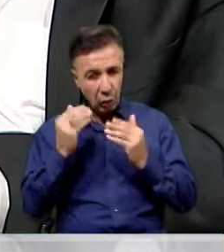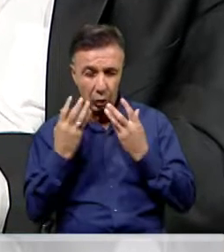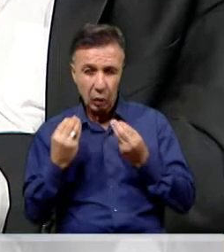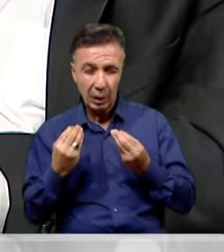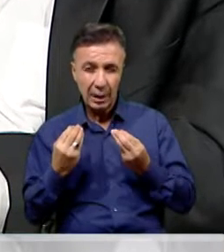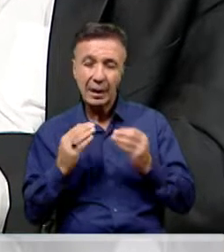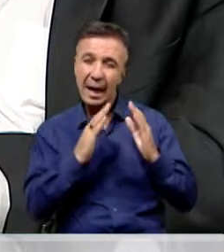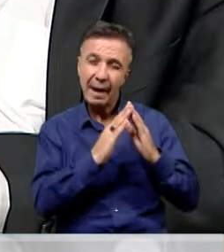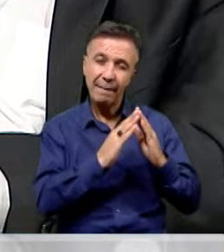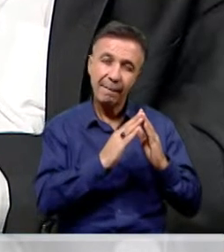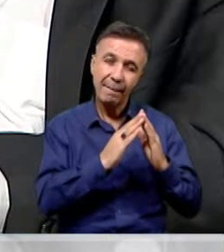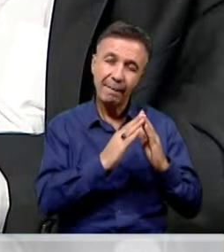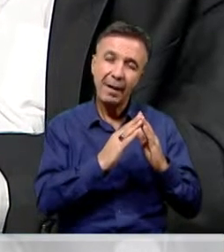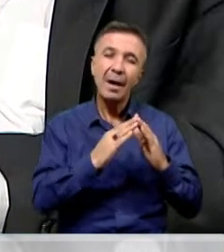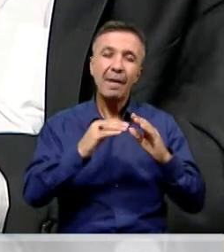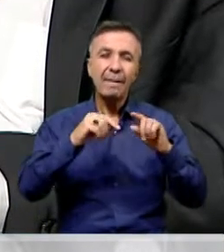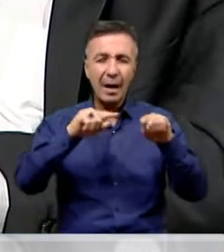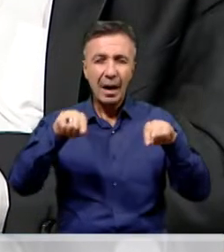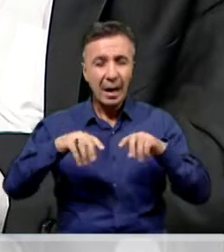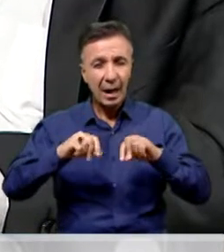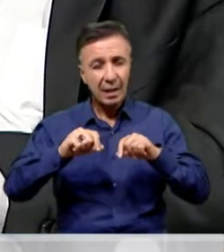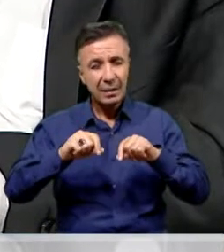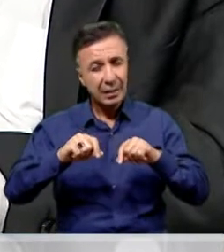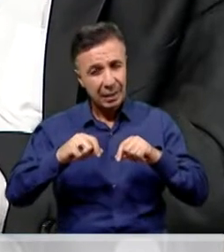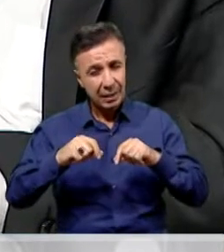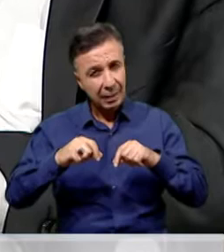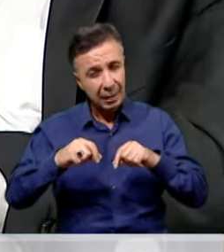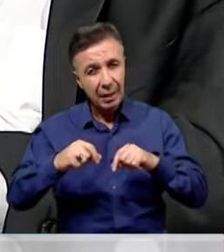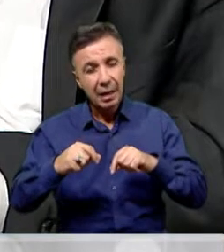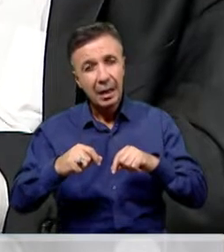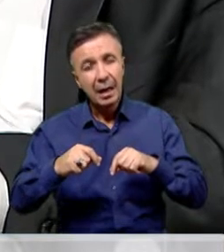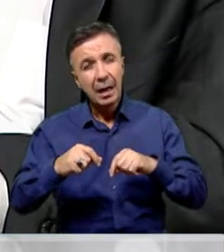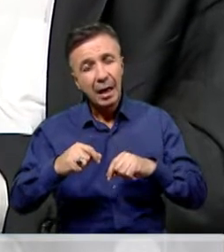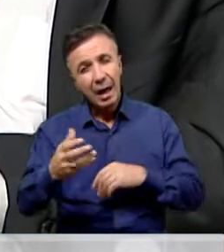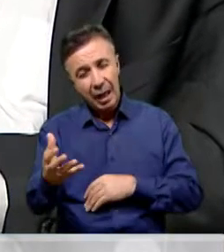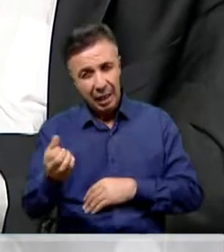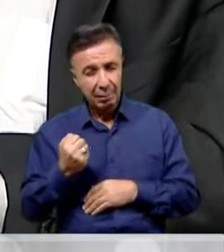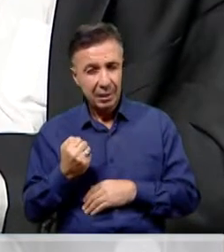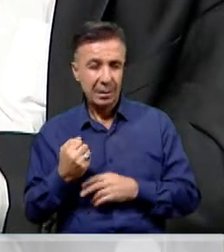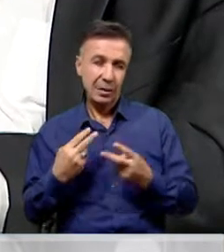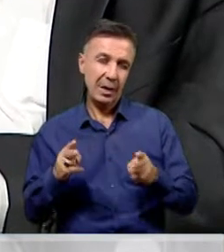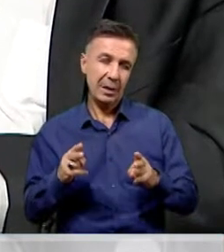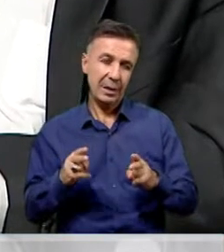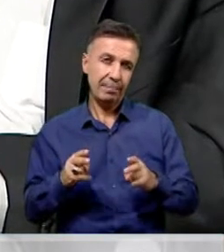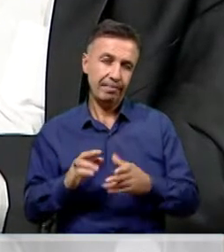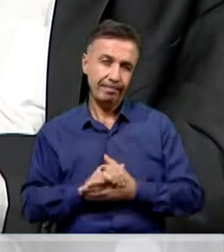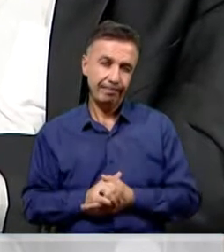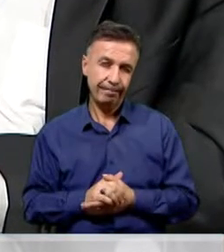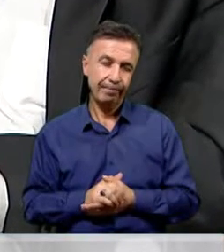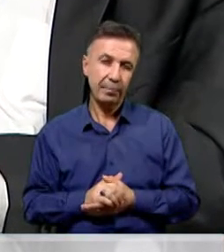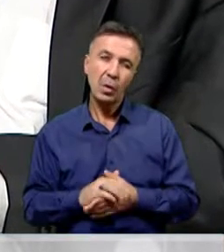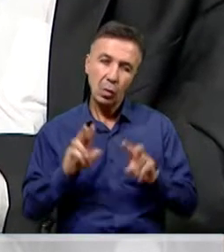satması ve insanların bunu alması caizdir öncelikle bu hükmü söyleyelim şimdi konunun detayına geldiğimiz